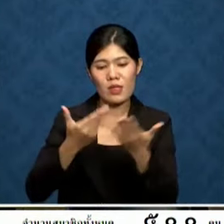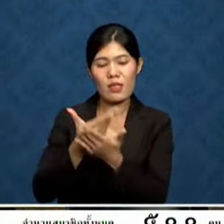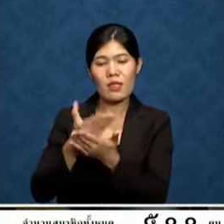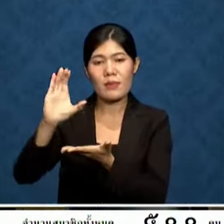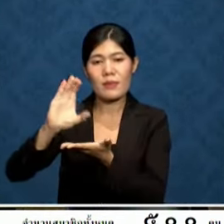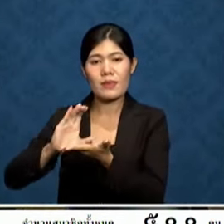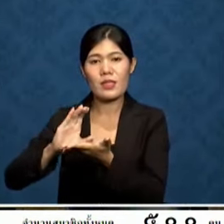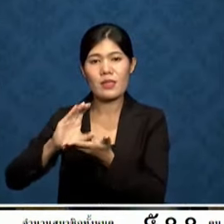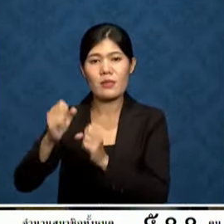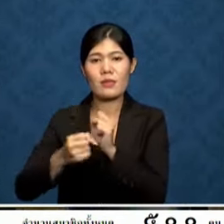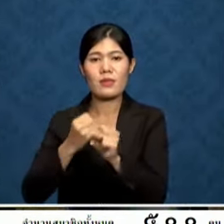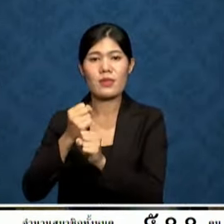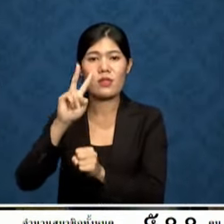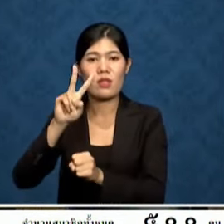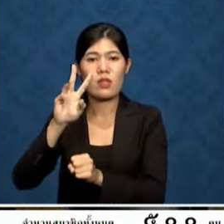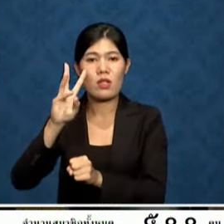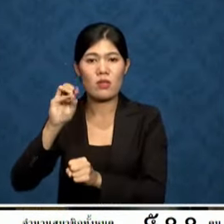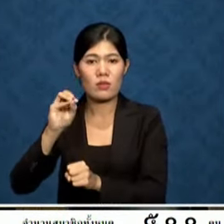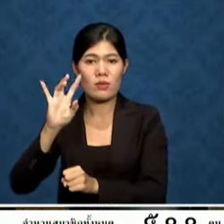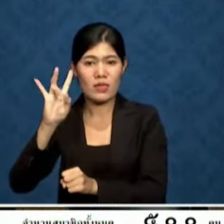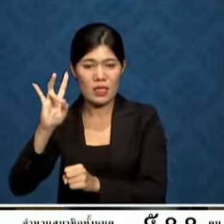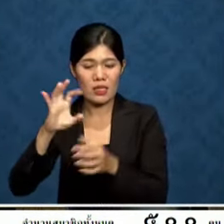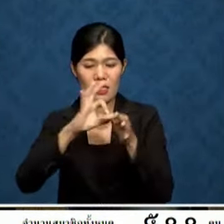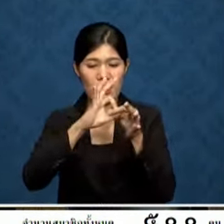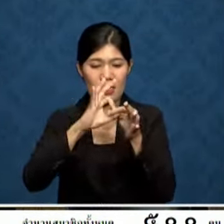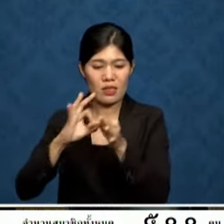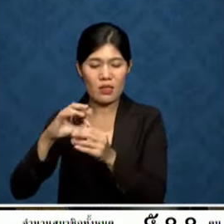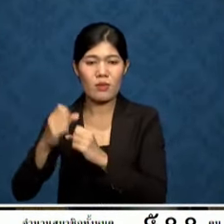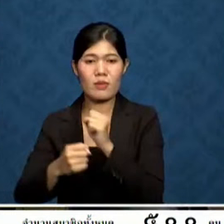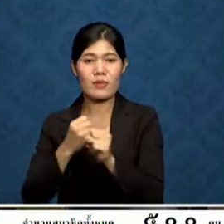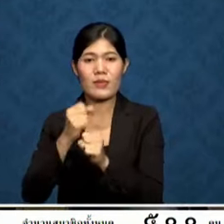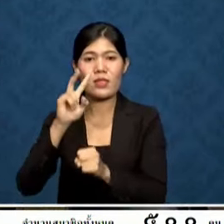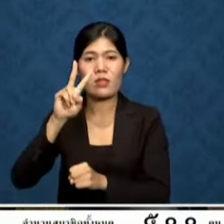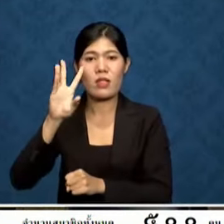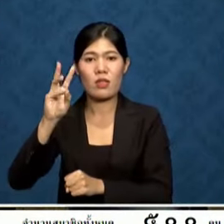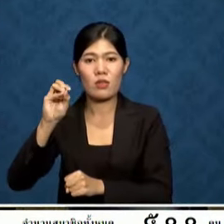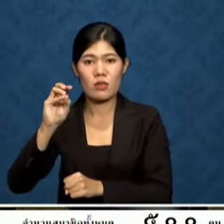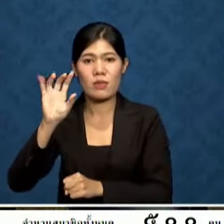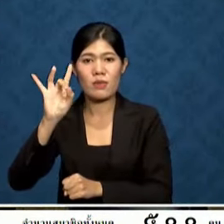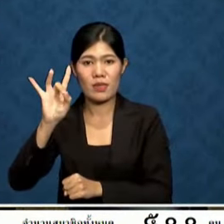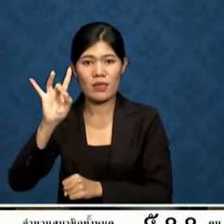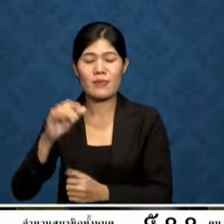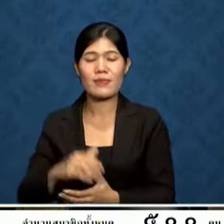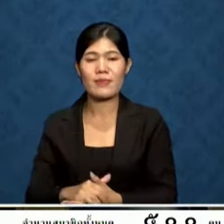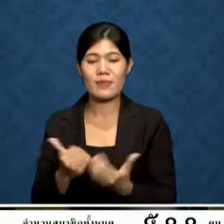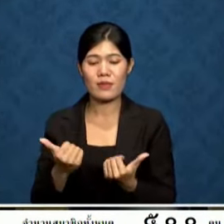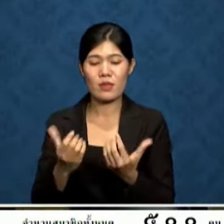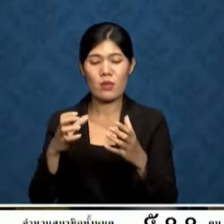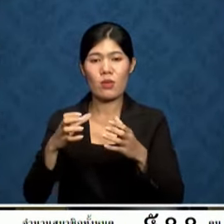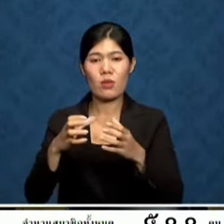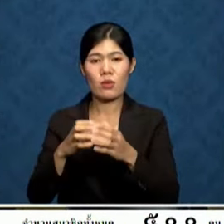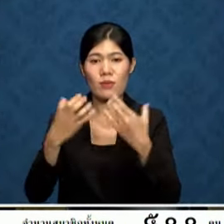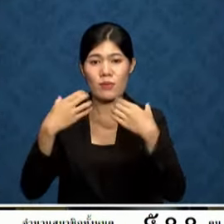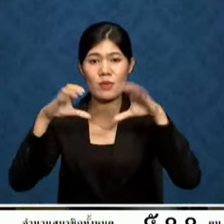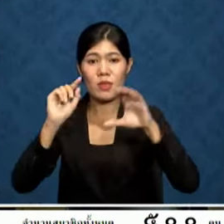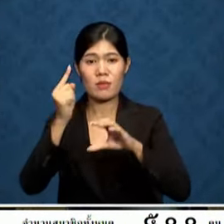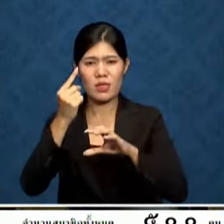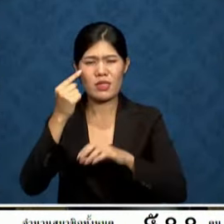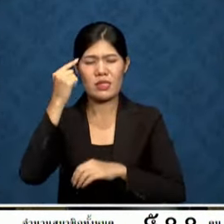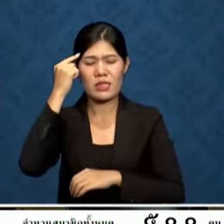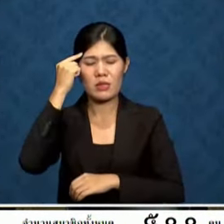การพิจารณางบปี 68ว่ารัฐบาลใหม่ของเรานั้นเอาเข้า